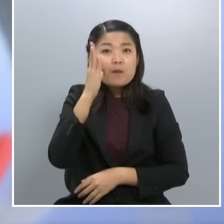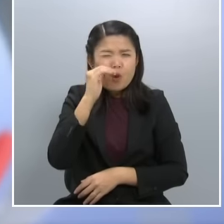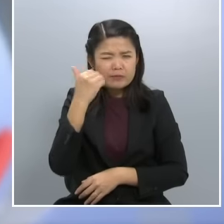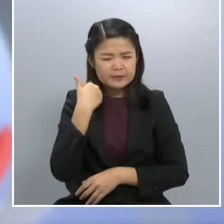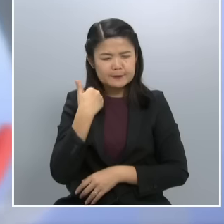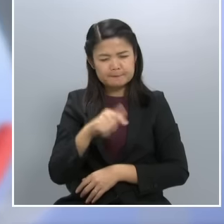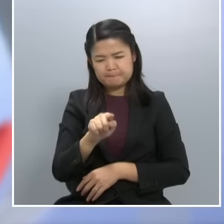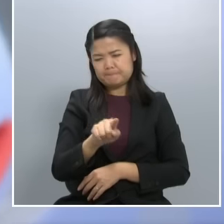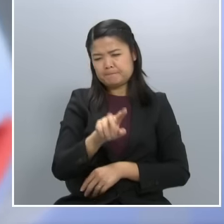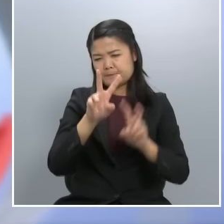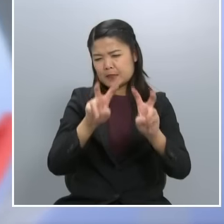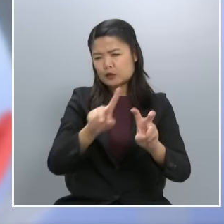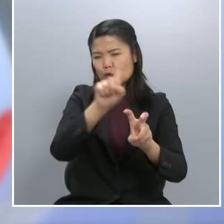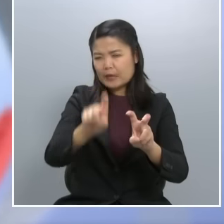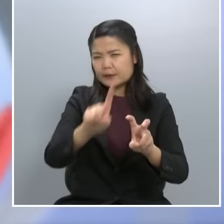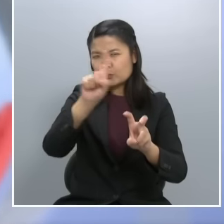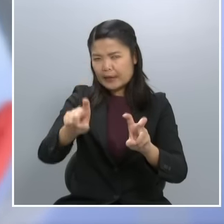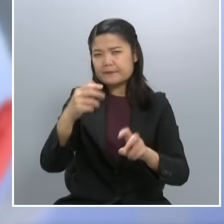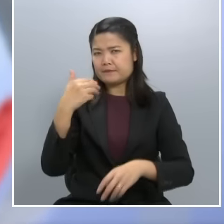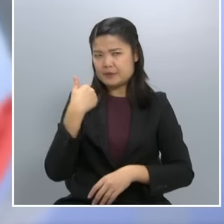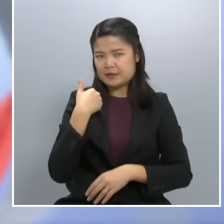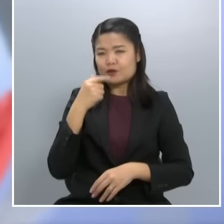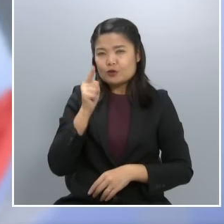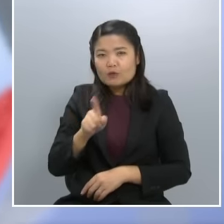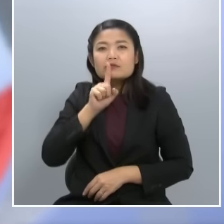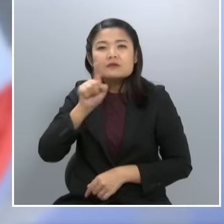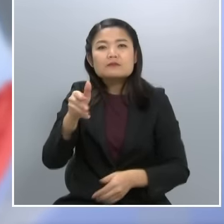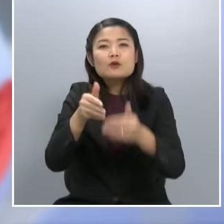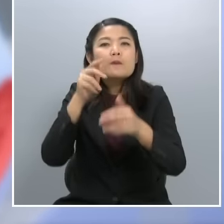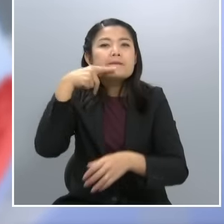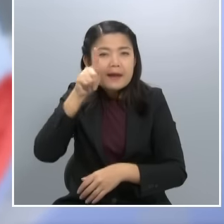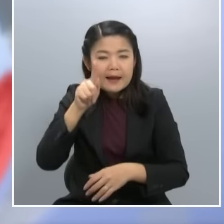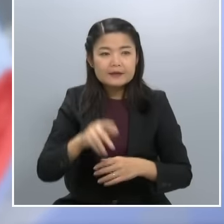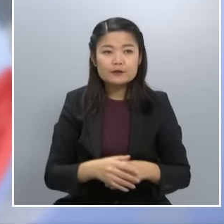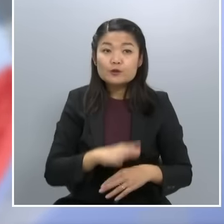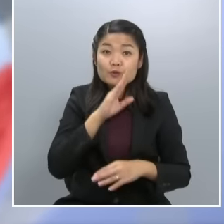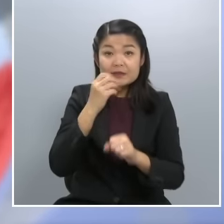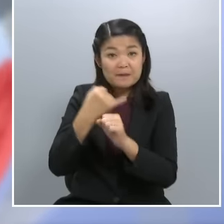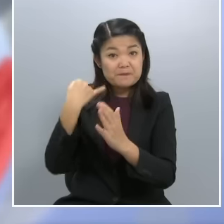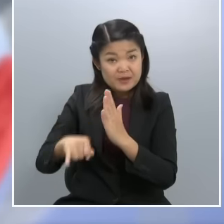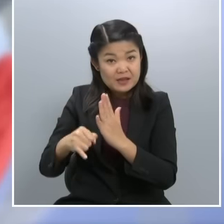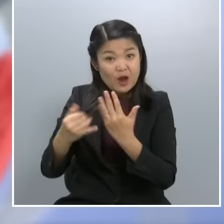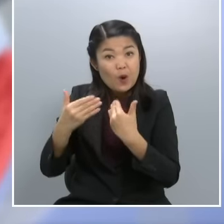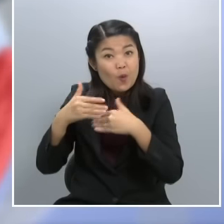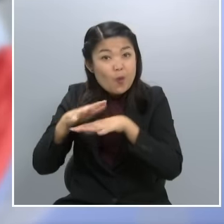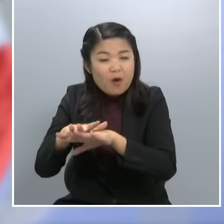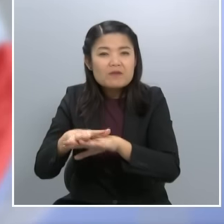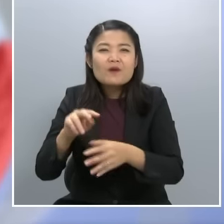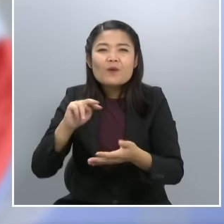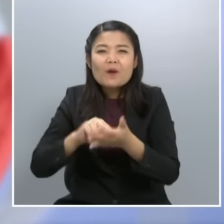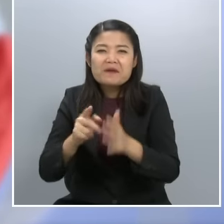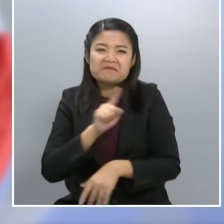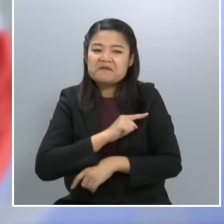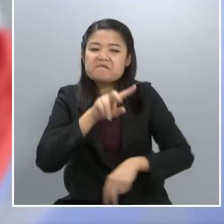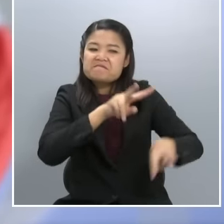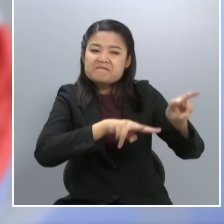สงสัยบางอย่างนะฮะที่คงต้องถามพระหิตด้วยเหมือนกันถ้าร่วมก็คือก็จะมีข้อหาเป็นธุระจัดหาร่วมเป็นธุระจัดหา